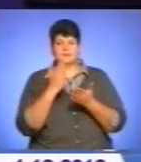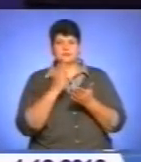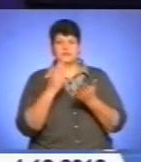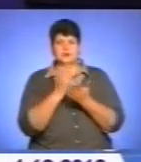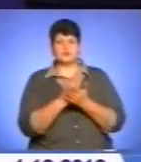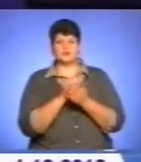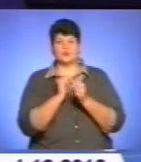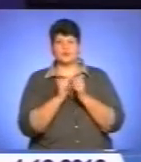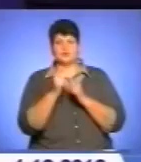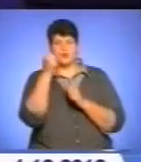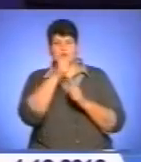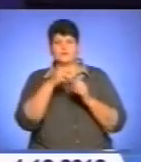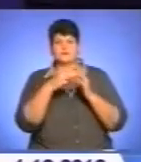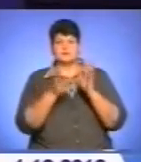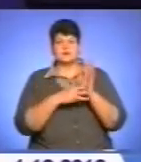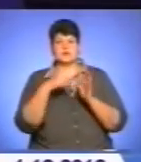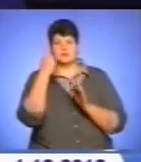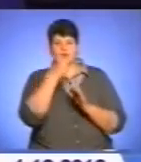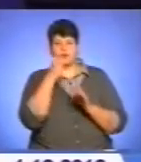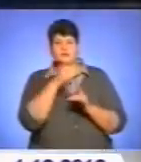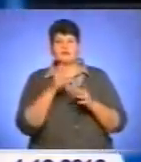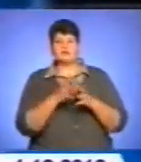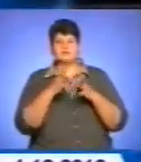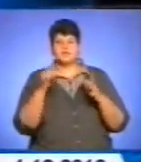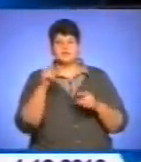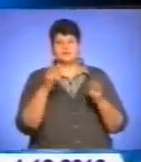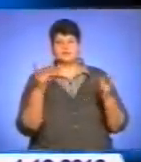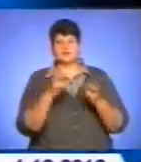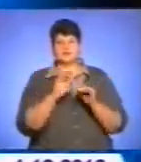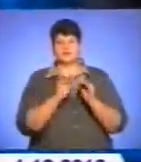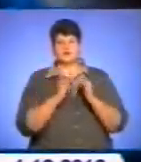піклування, і більшість з них потребують житла.